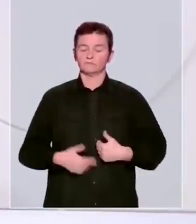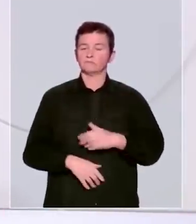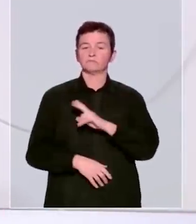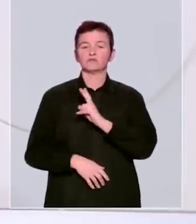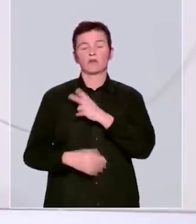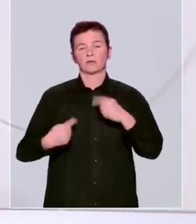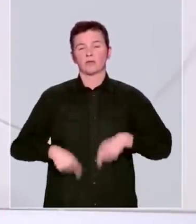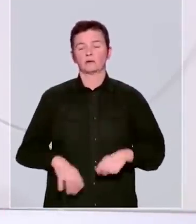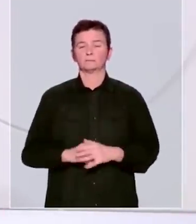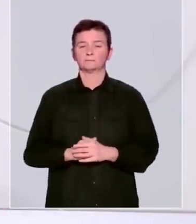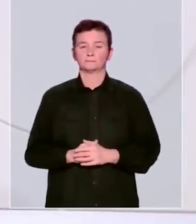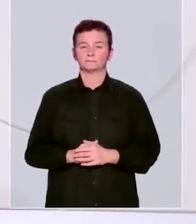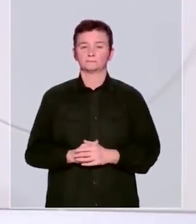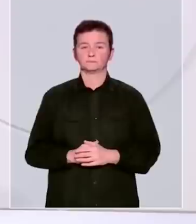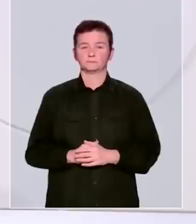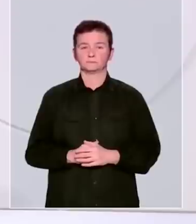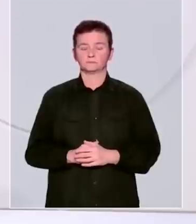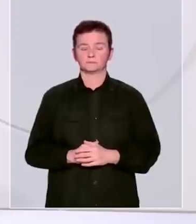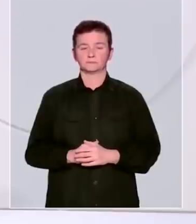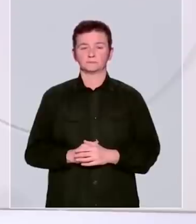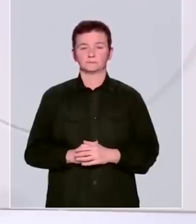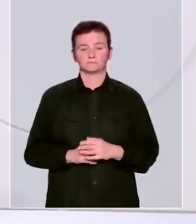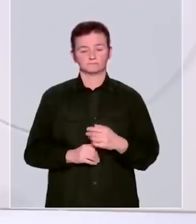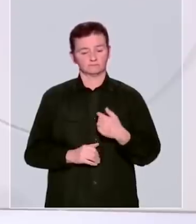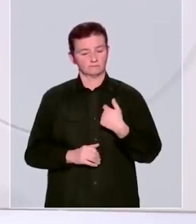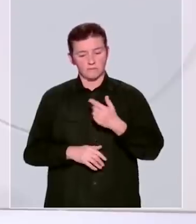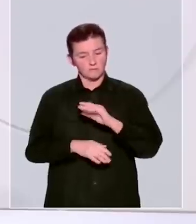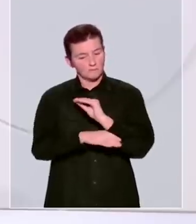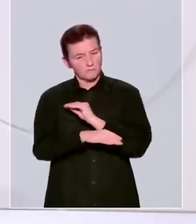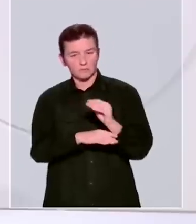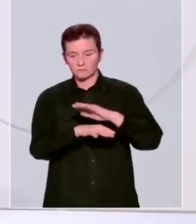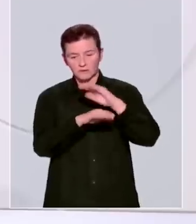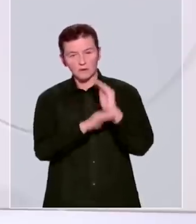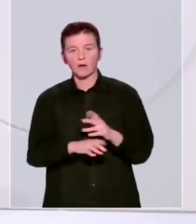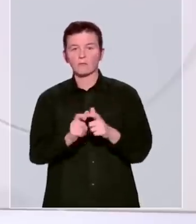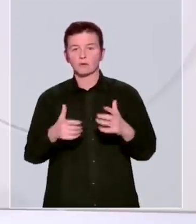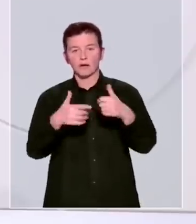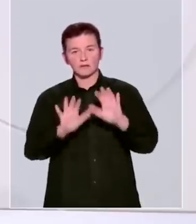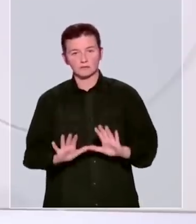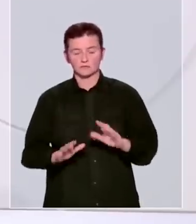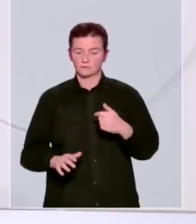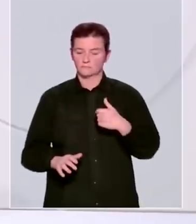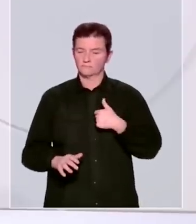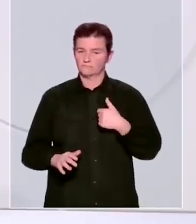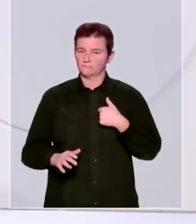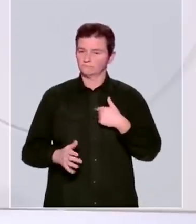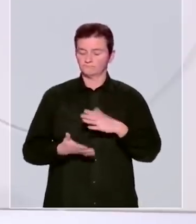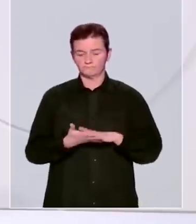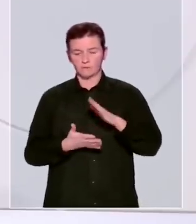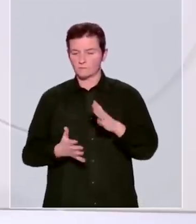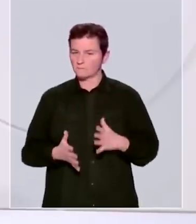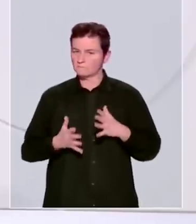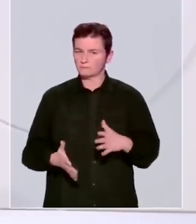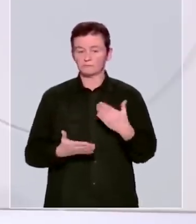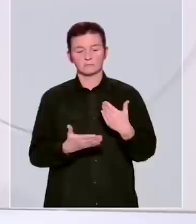de l'État, garant de nos institutions, je prends donc acte solennellement du